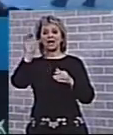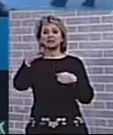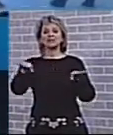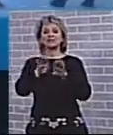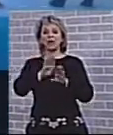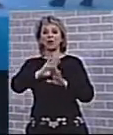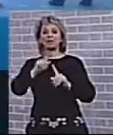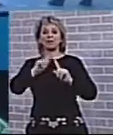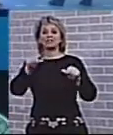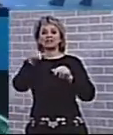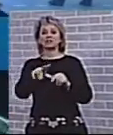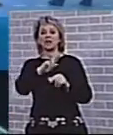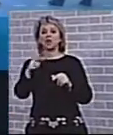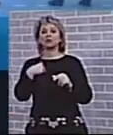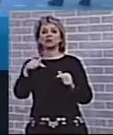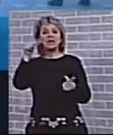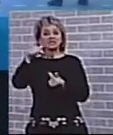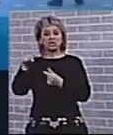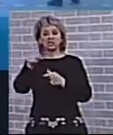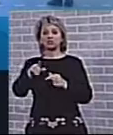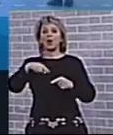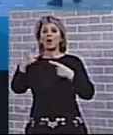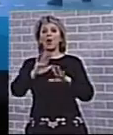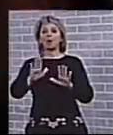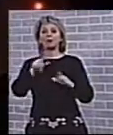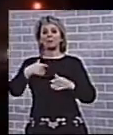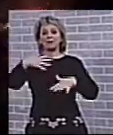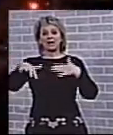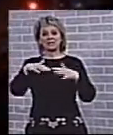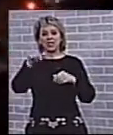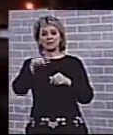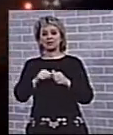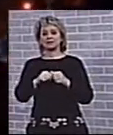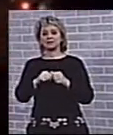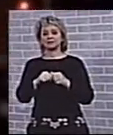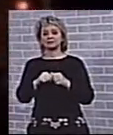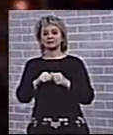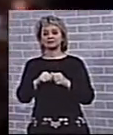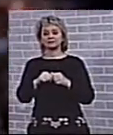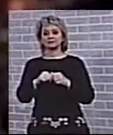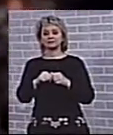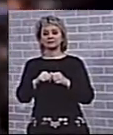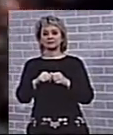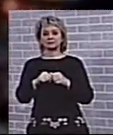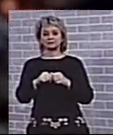такой непредсказуемый. Вроде мы там сконцентрировались какой-то период, хоп, потом подрасслабились.